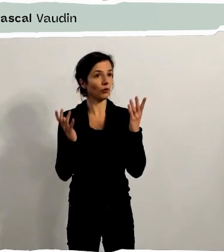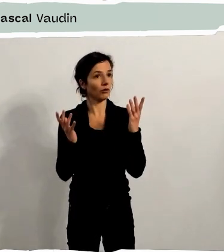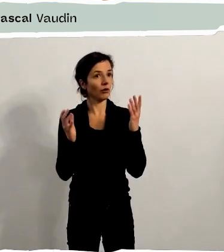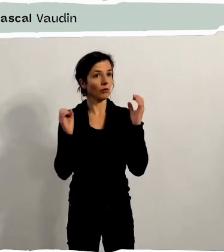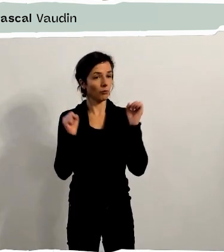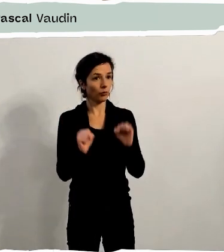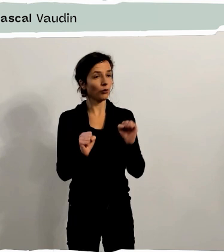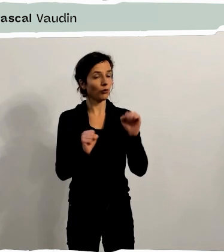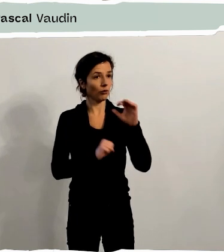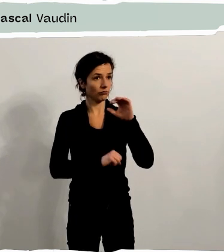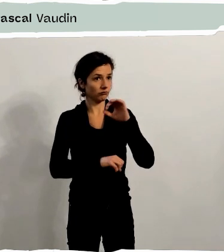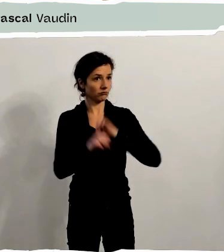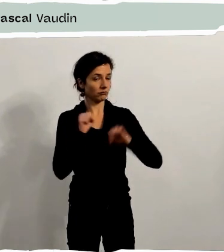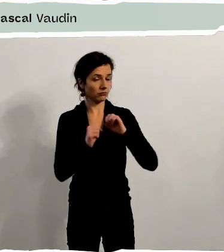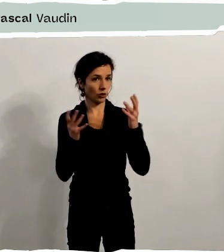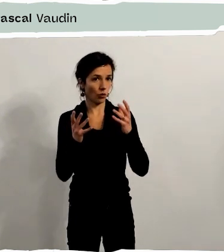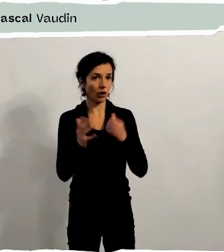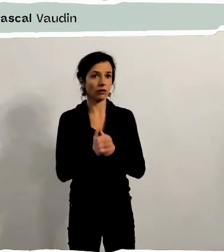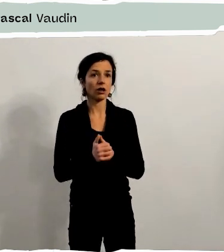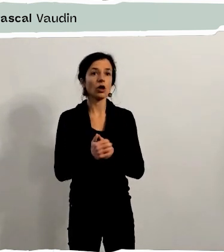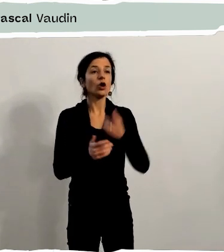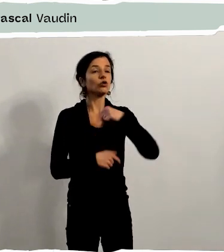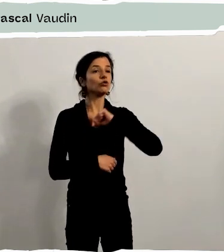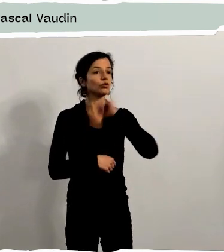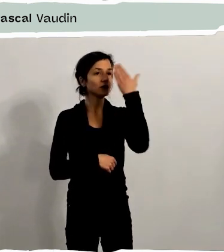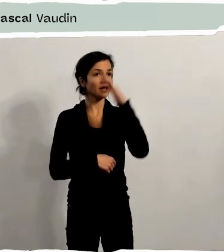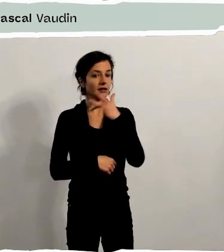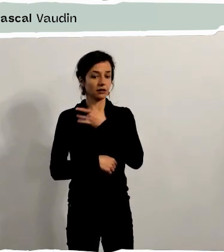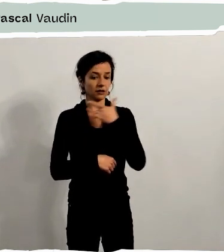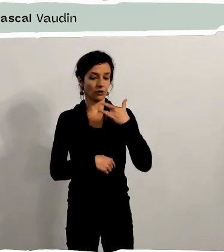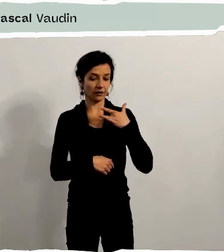Donc voilà, on sait que notre santé interne